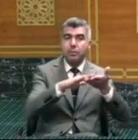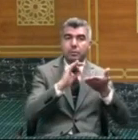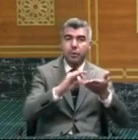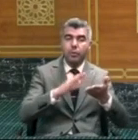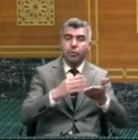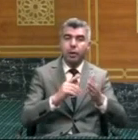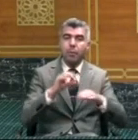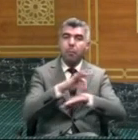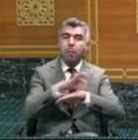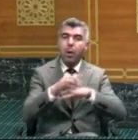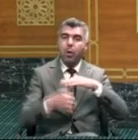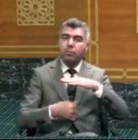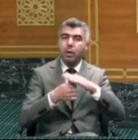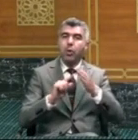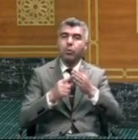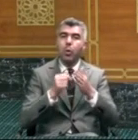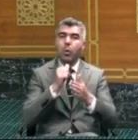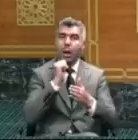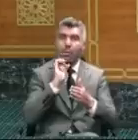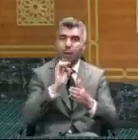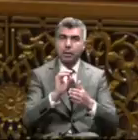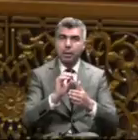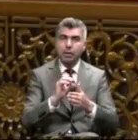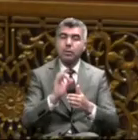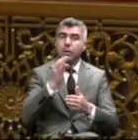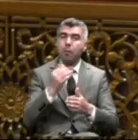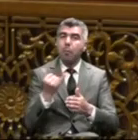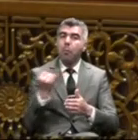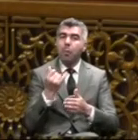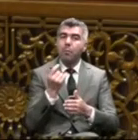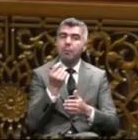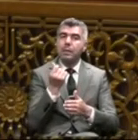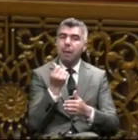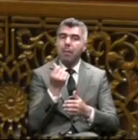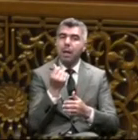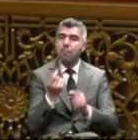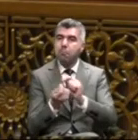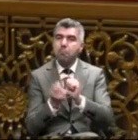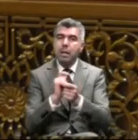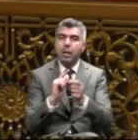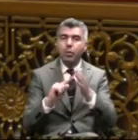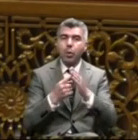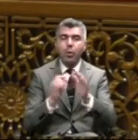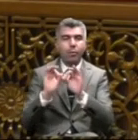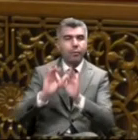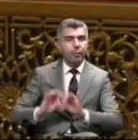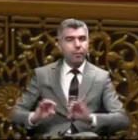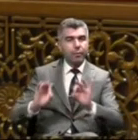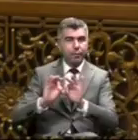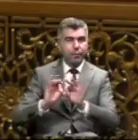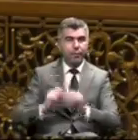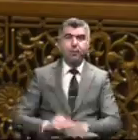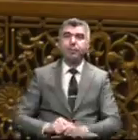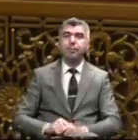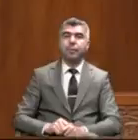للكهرباء والماء للحفاظ على تسعيره الكهرباء في نفس المستوى وبالتالي